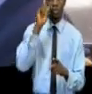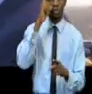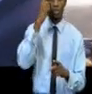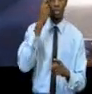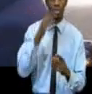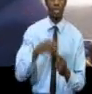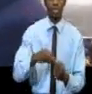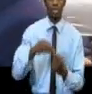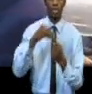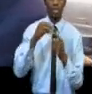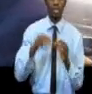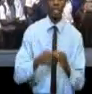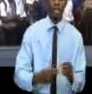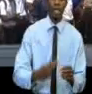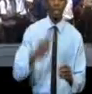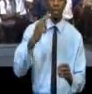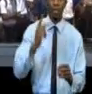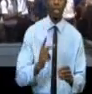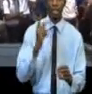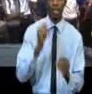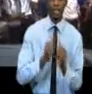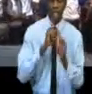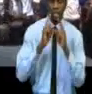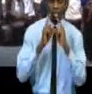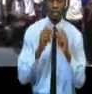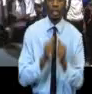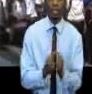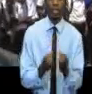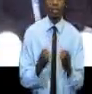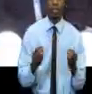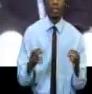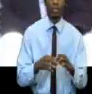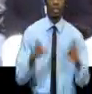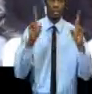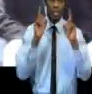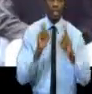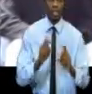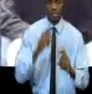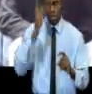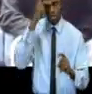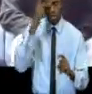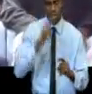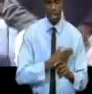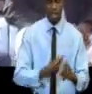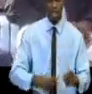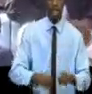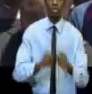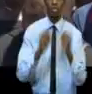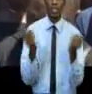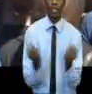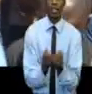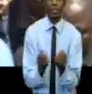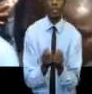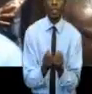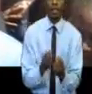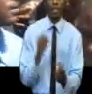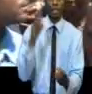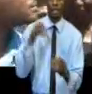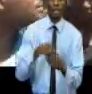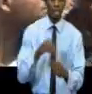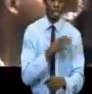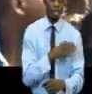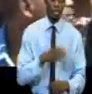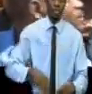a passé en revue plusieurs questions politiques et sociales de l'heure. C'est à la place Moïse Tchombe, dans la commune de Kikula, dans la ville de